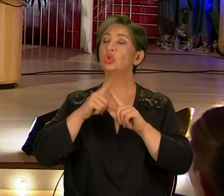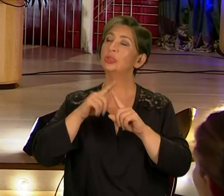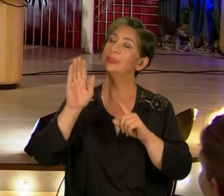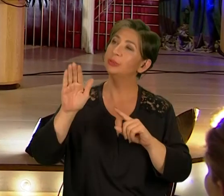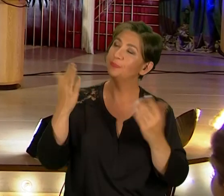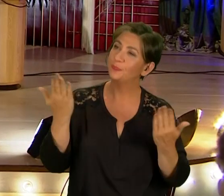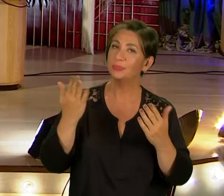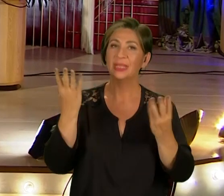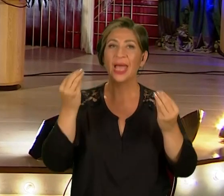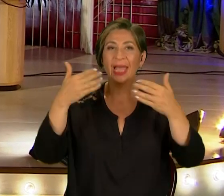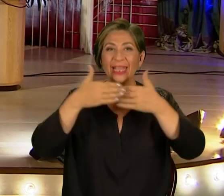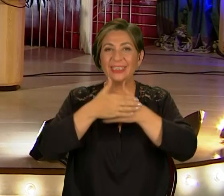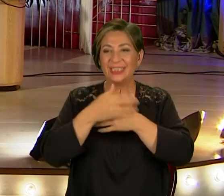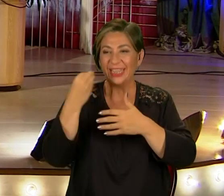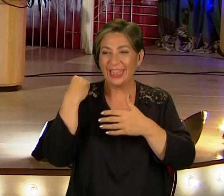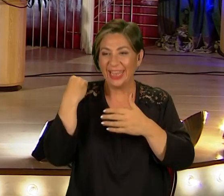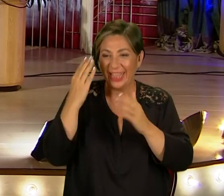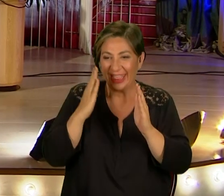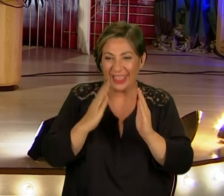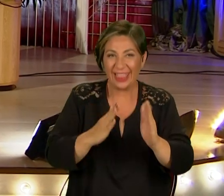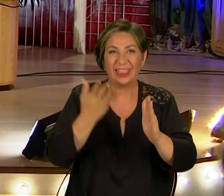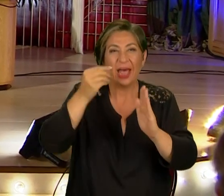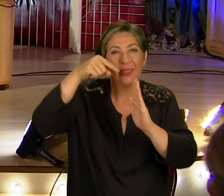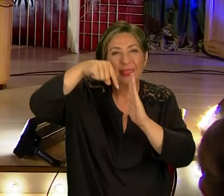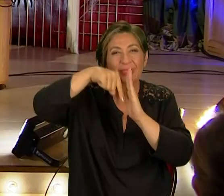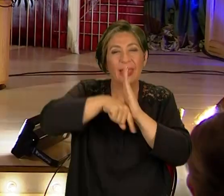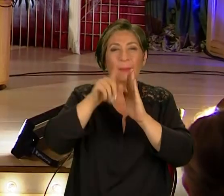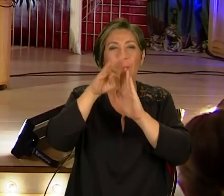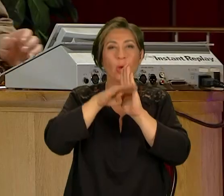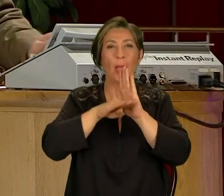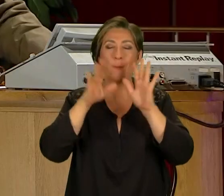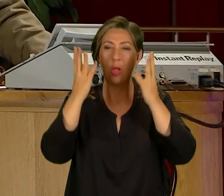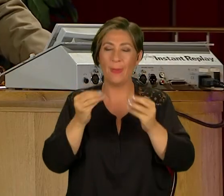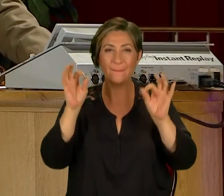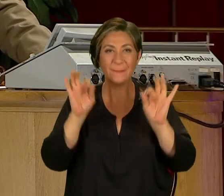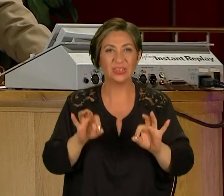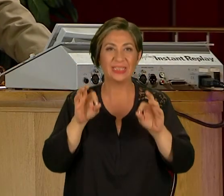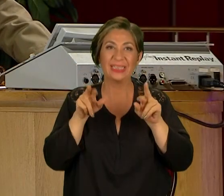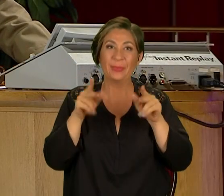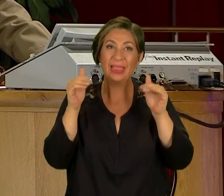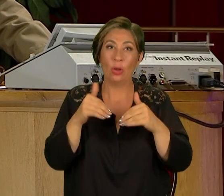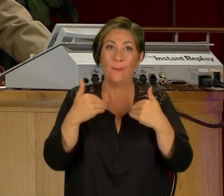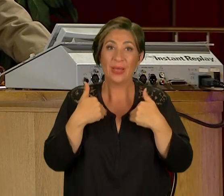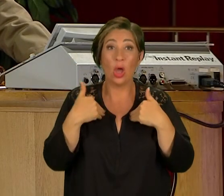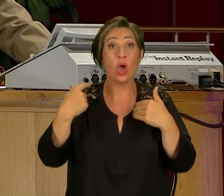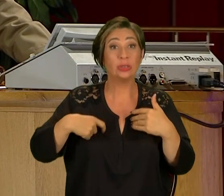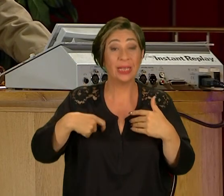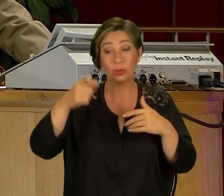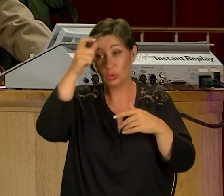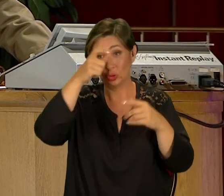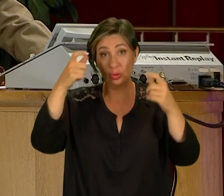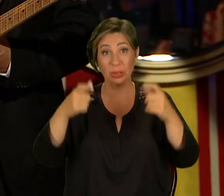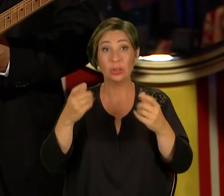Tuncel'cim daha gecenin içine giden daha derin bir program olmaya başladık gibi geliyor bana. Özellikle